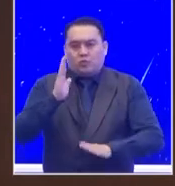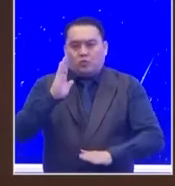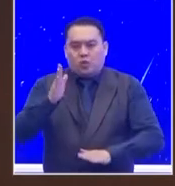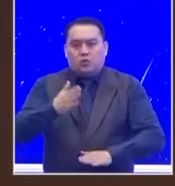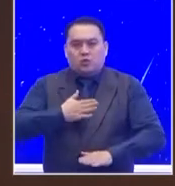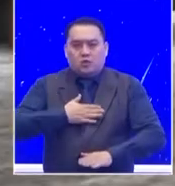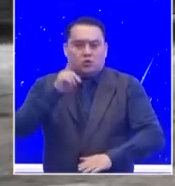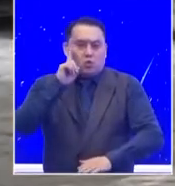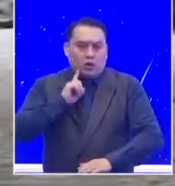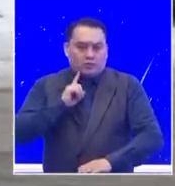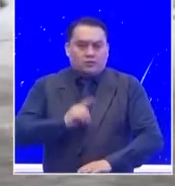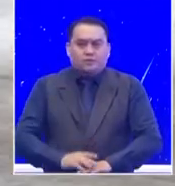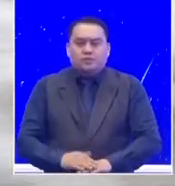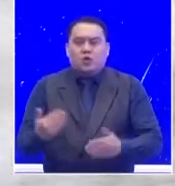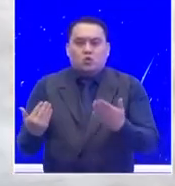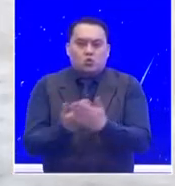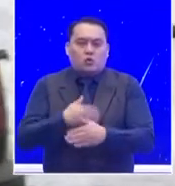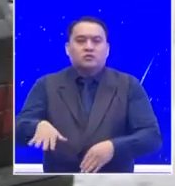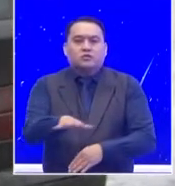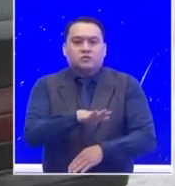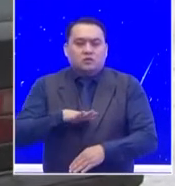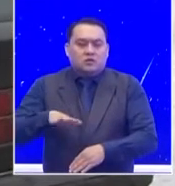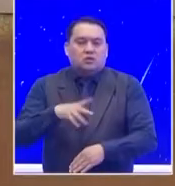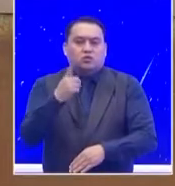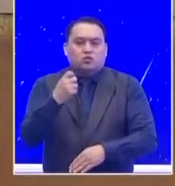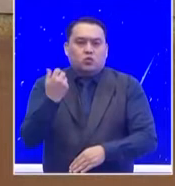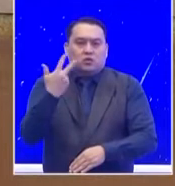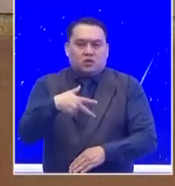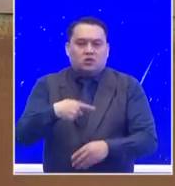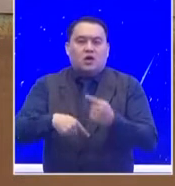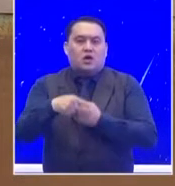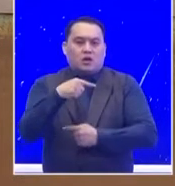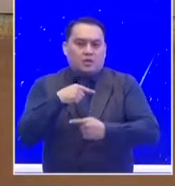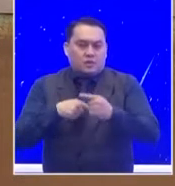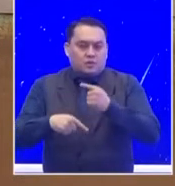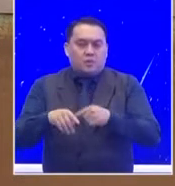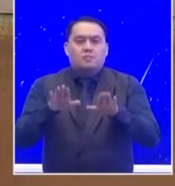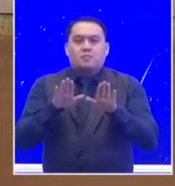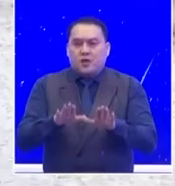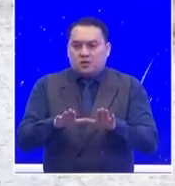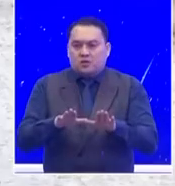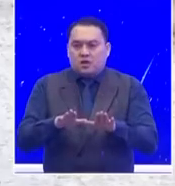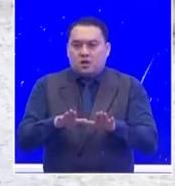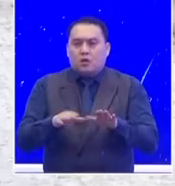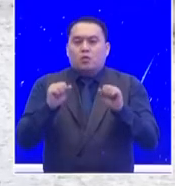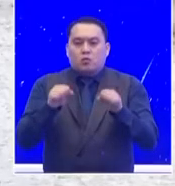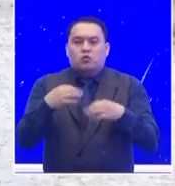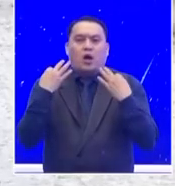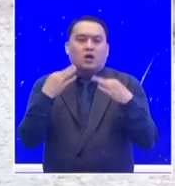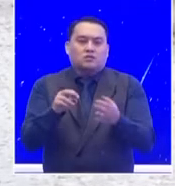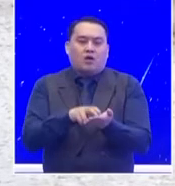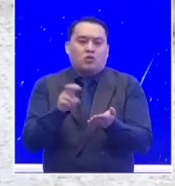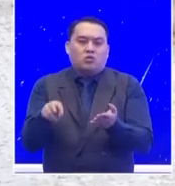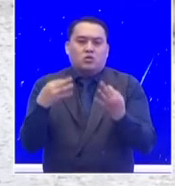Нас все устраивает. Новая торговая зона будет рассчитана на 130 предпринимательских точек. К тому же на полгода они будут освобождены